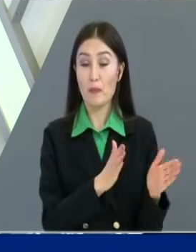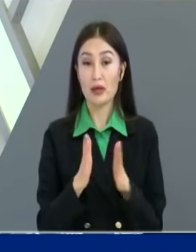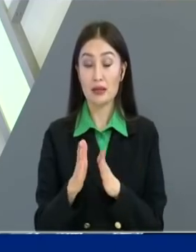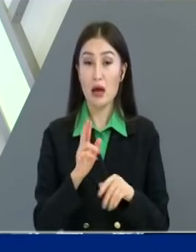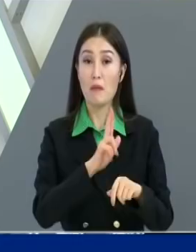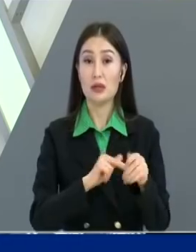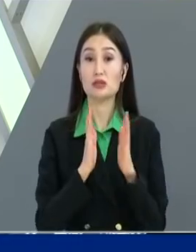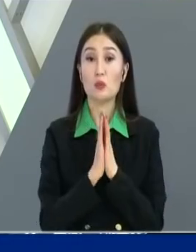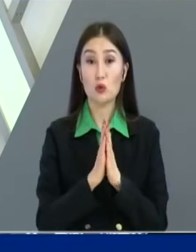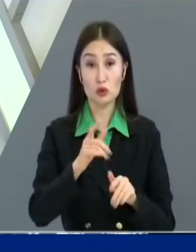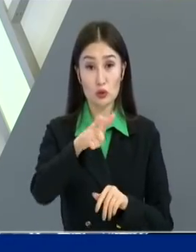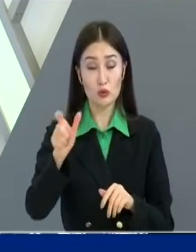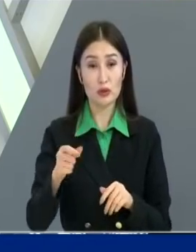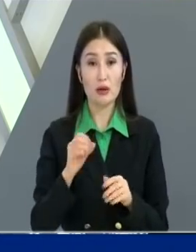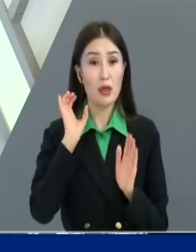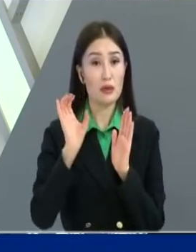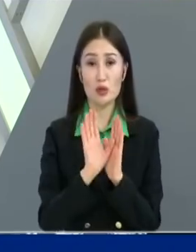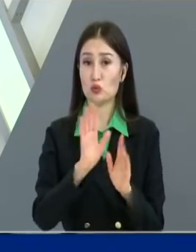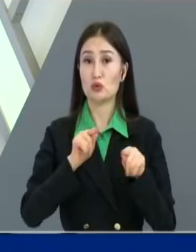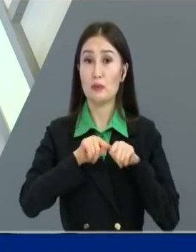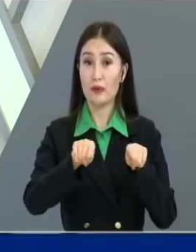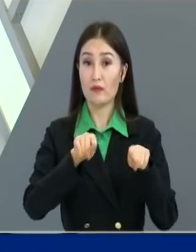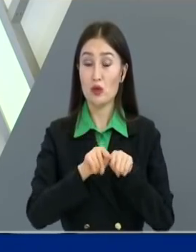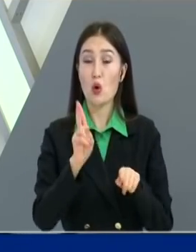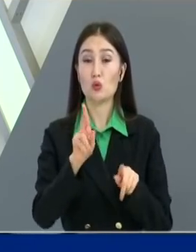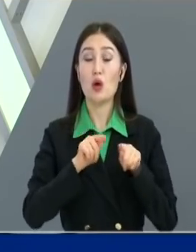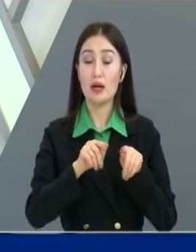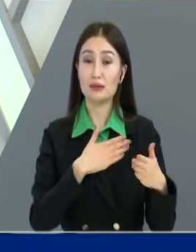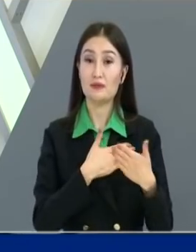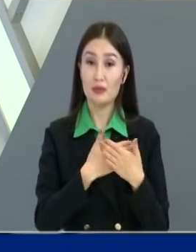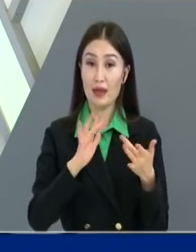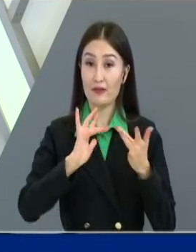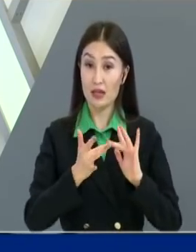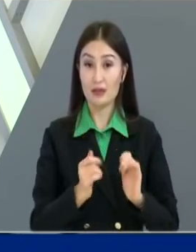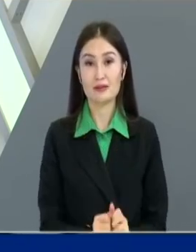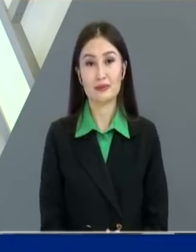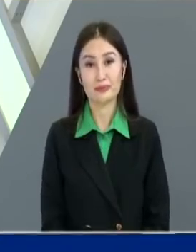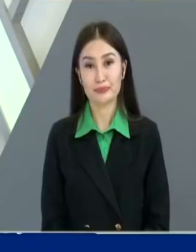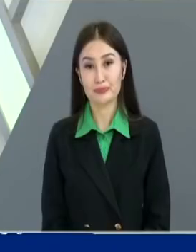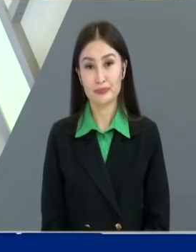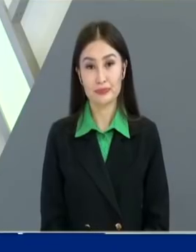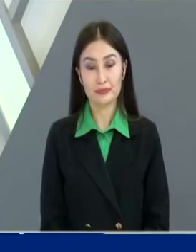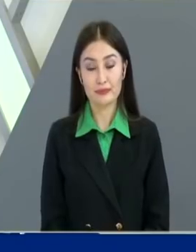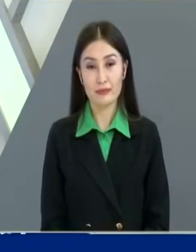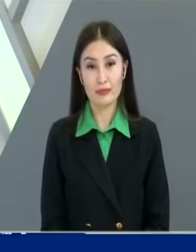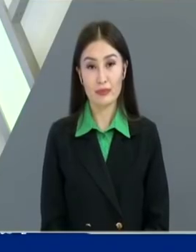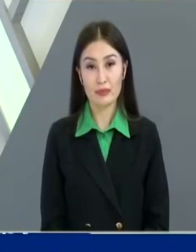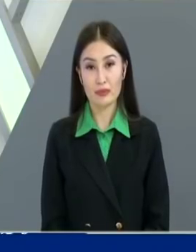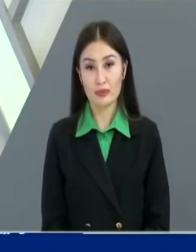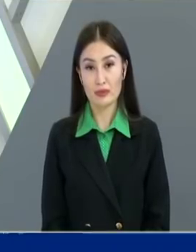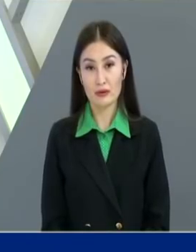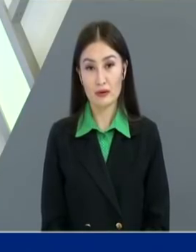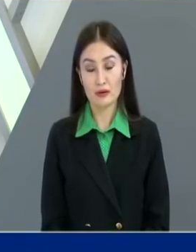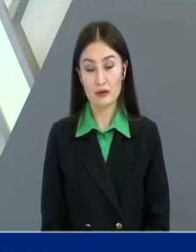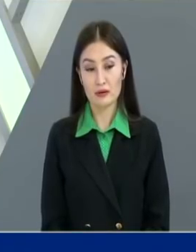не поддаваться никаким провокациям, которые активно распространяют в интернете.